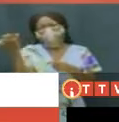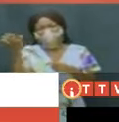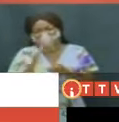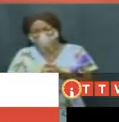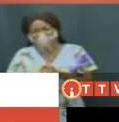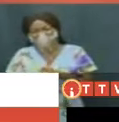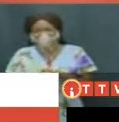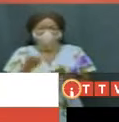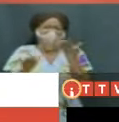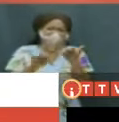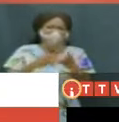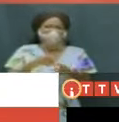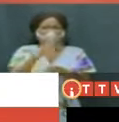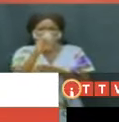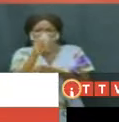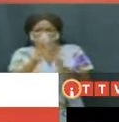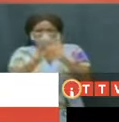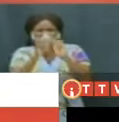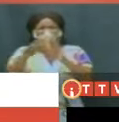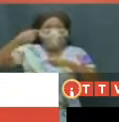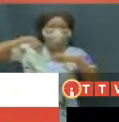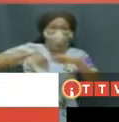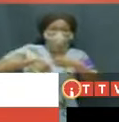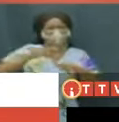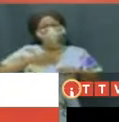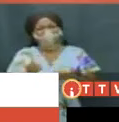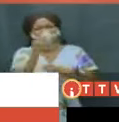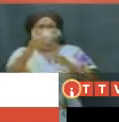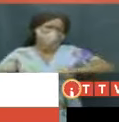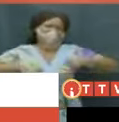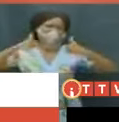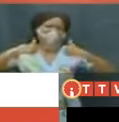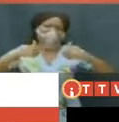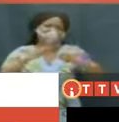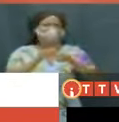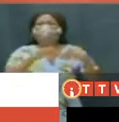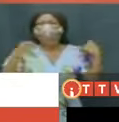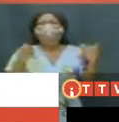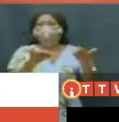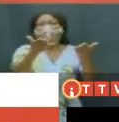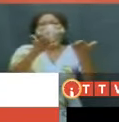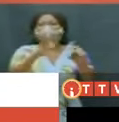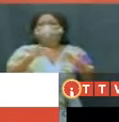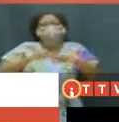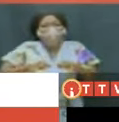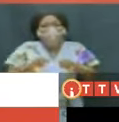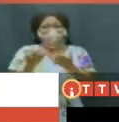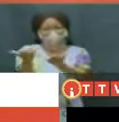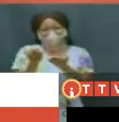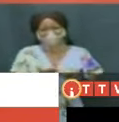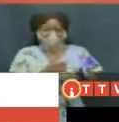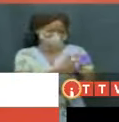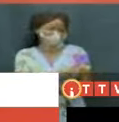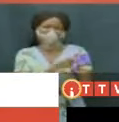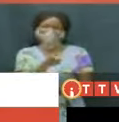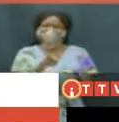coronavirus ikatipeza tizipulumutsa, muli ndi ufulu wosakalandira katemera amene. koma dziwani kuti mungati